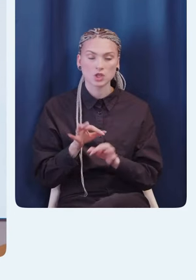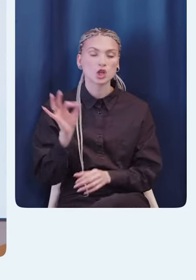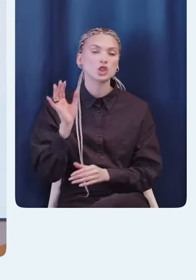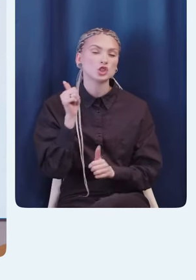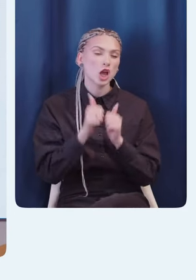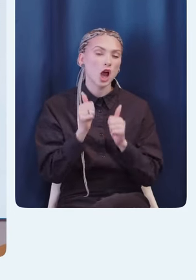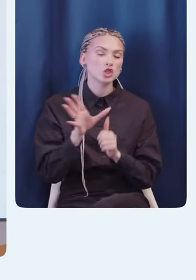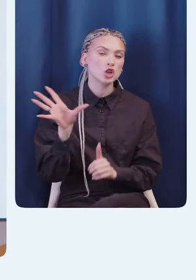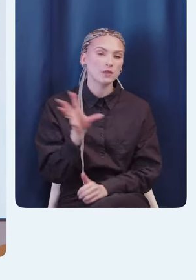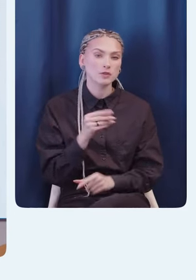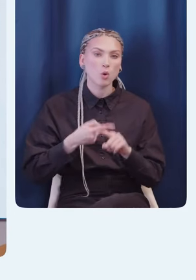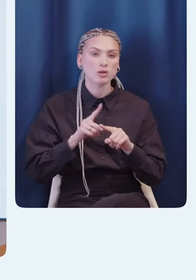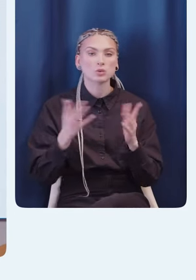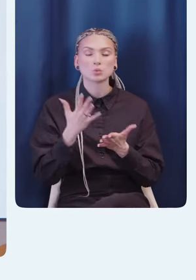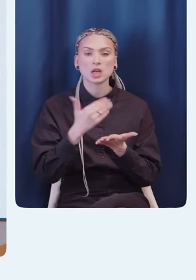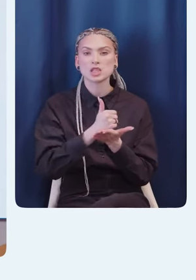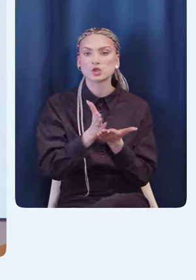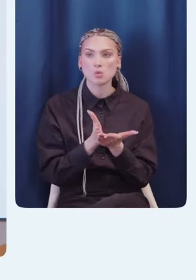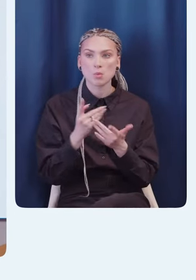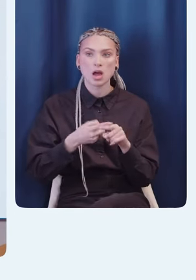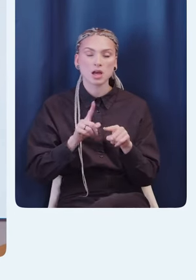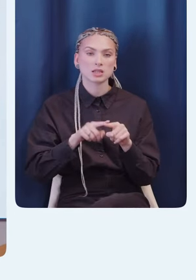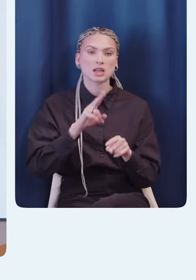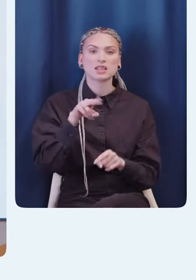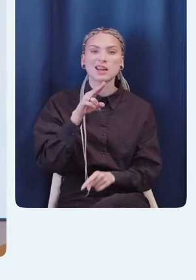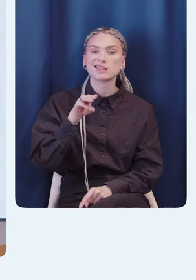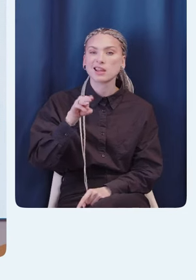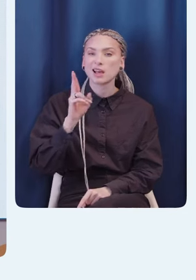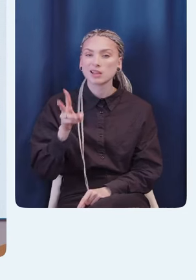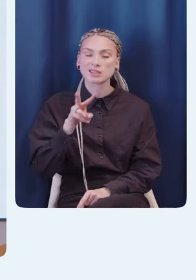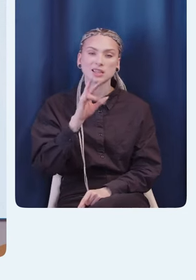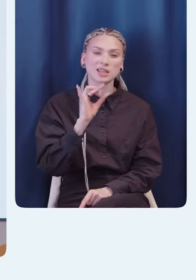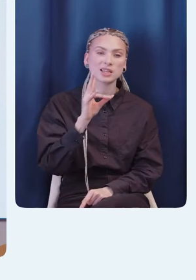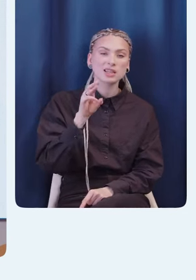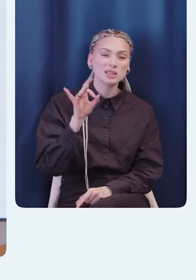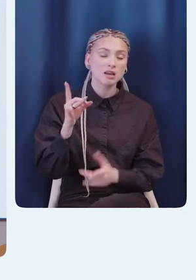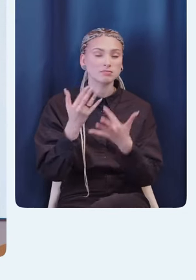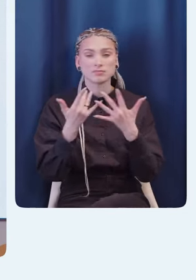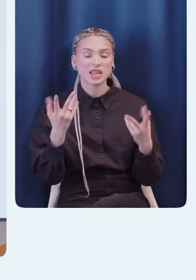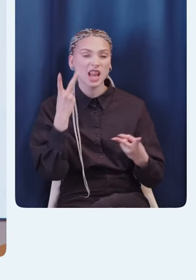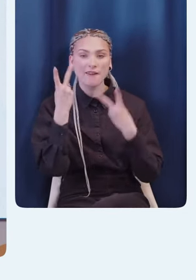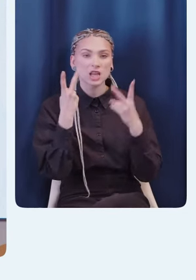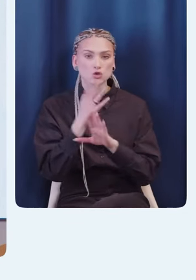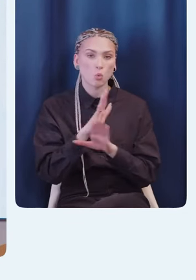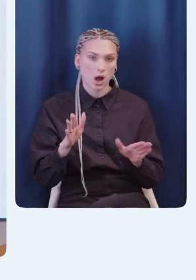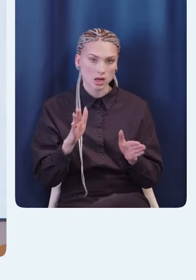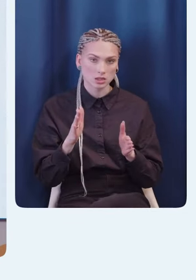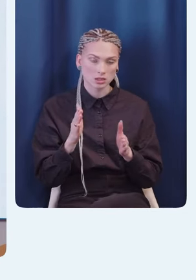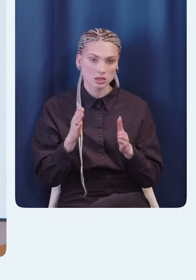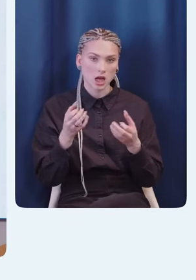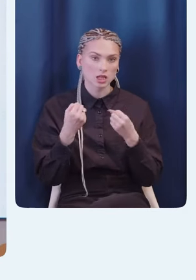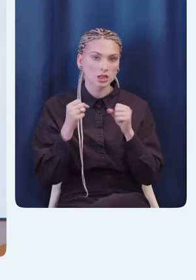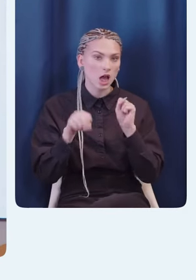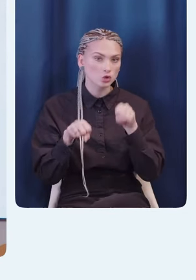Чаще всего это какие-то инструментарии, это типа там detect, линтеры различные, невизуальные. Но некоторые